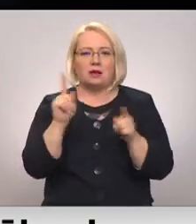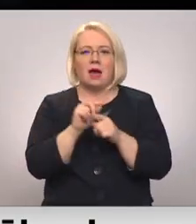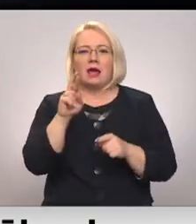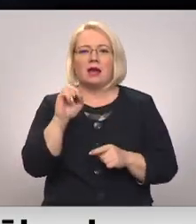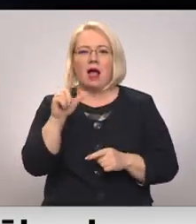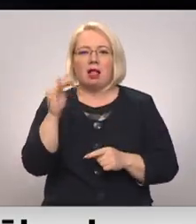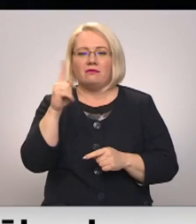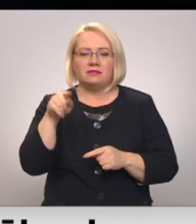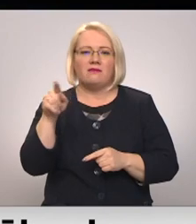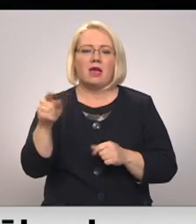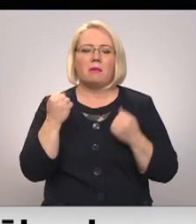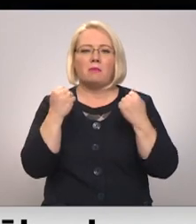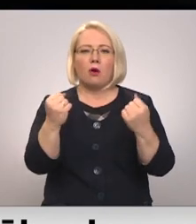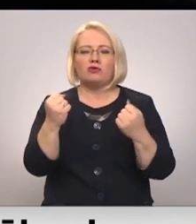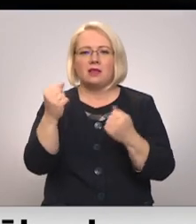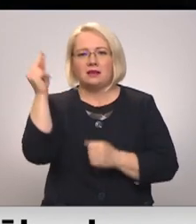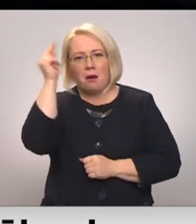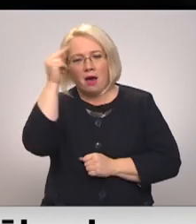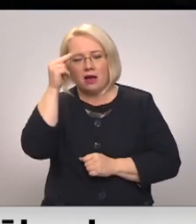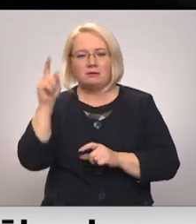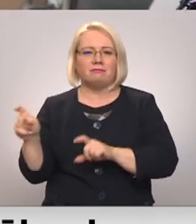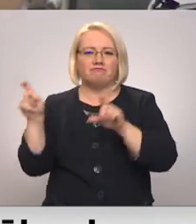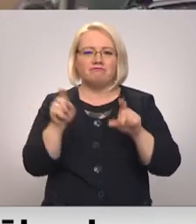kuram šodien ir braukšanas apmācības, par iespēju